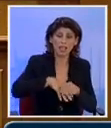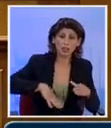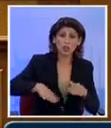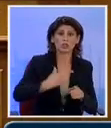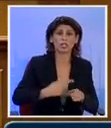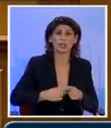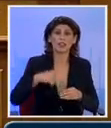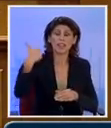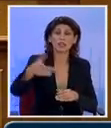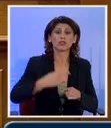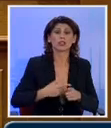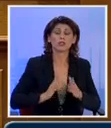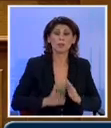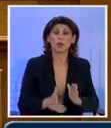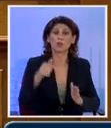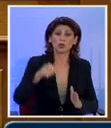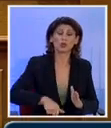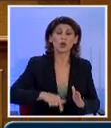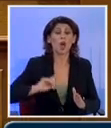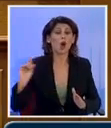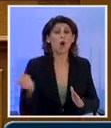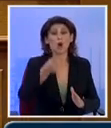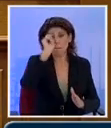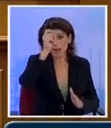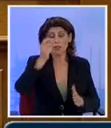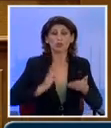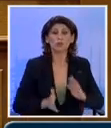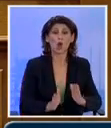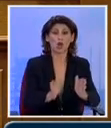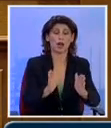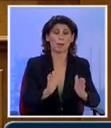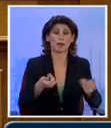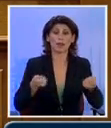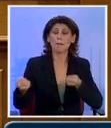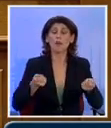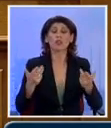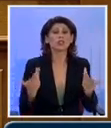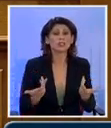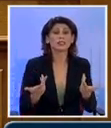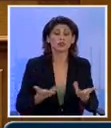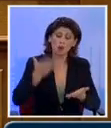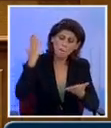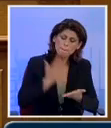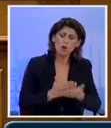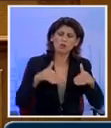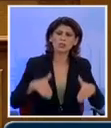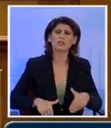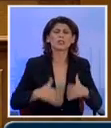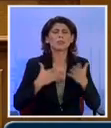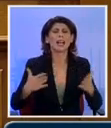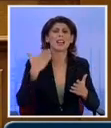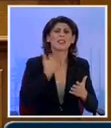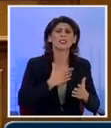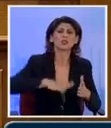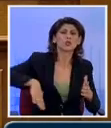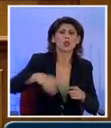και προχωράμε, και το ξαναλέω, τώρα όλοι το παραδέχονται ότι προχωράμε. Και με οδηγό μας τι? Τον απόλυτο σεβασμό στις τεράστιες θυσίες του ελληνικού